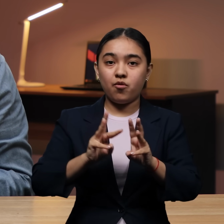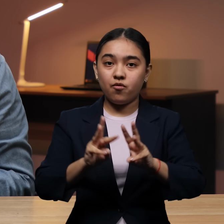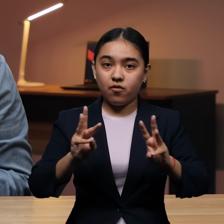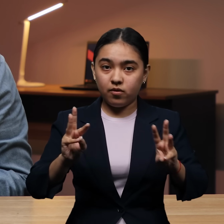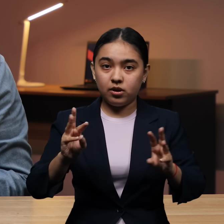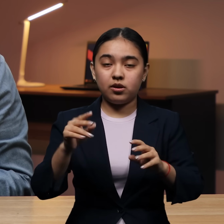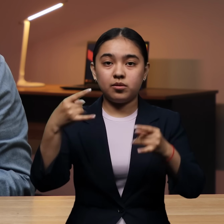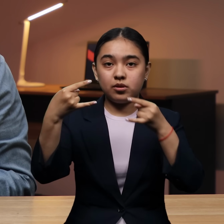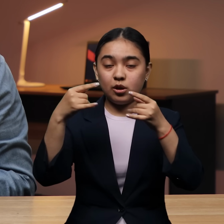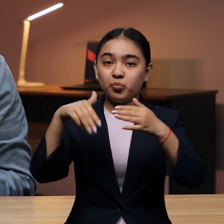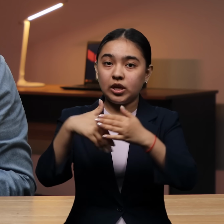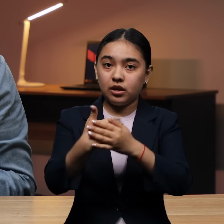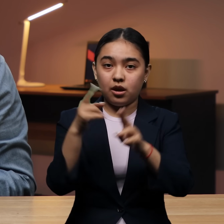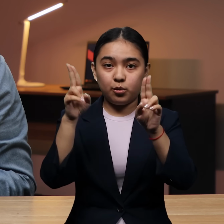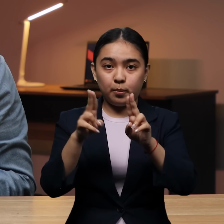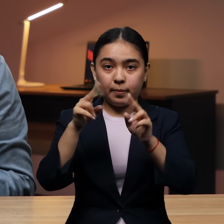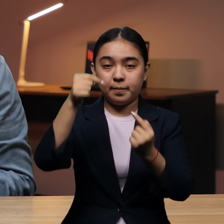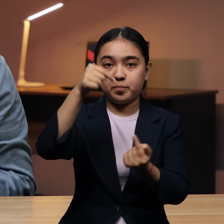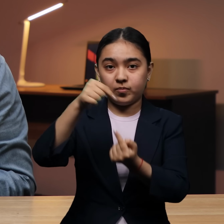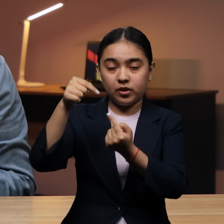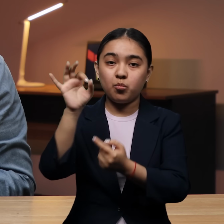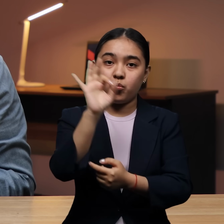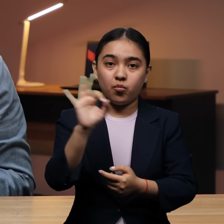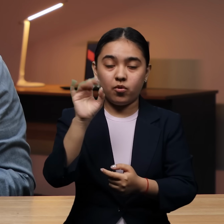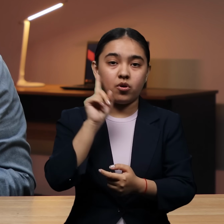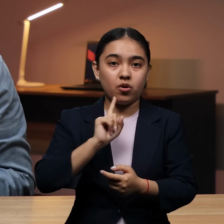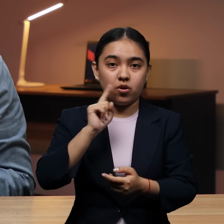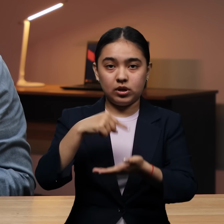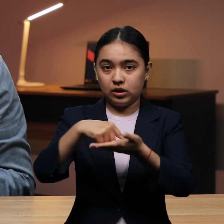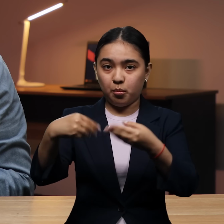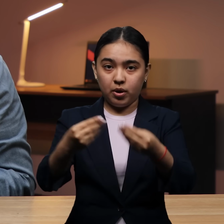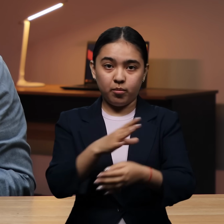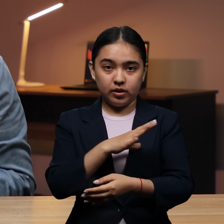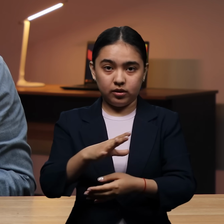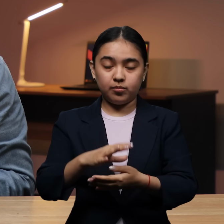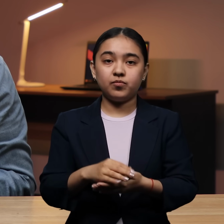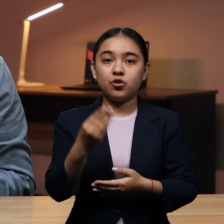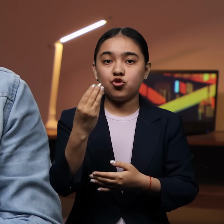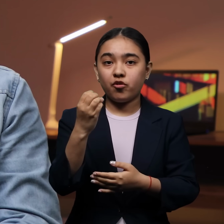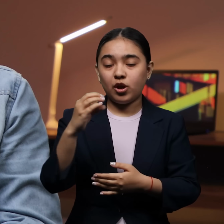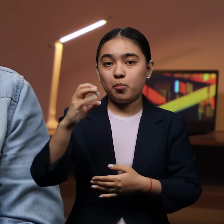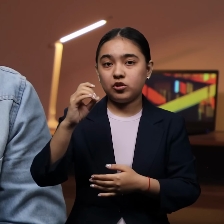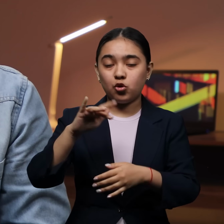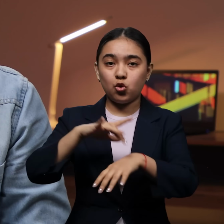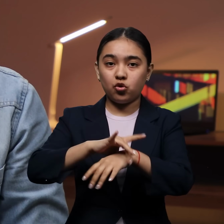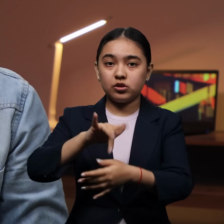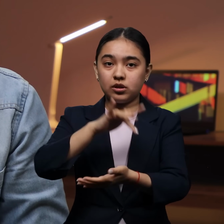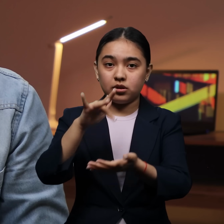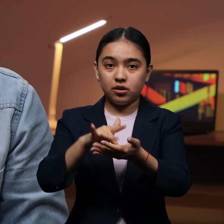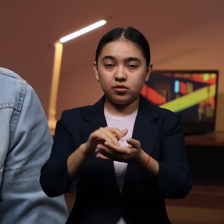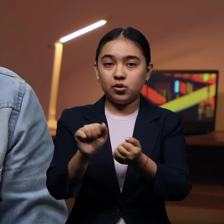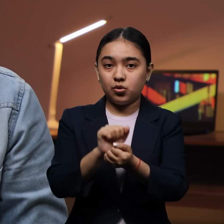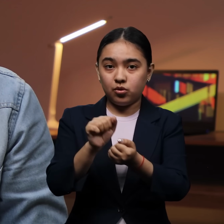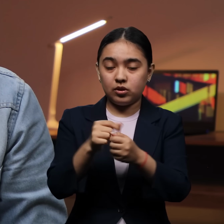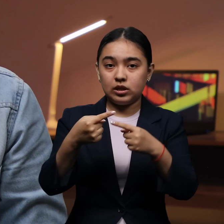ishlar vazirligi radar va kameralarning yangi qoidaga moslashtirilishi bo'yicha hozircha izoh bermadi. Shavkat Mirziyoyev Toshkent